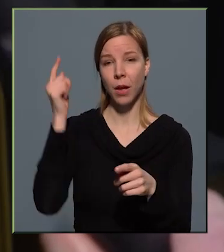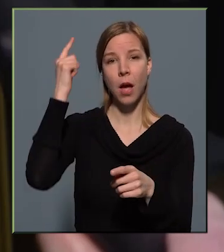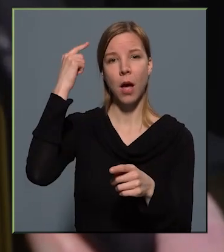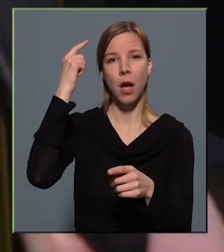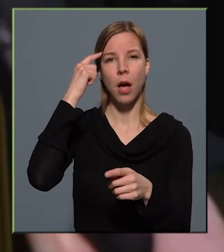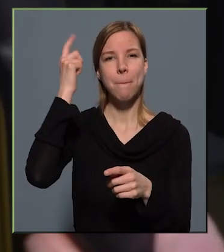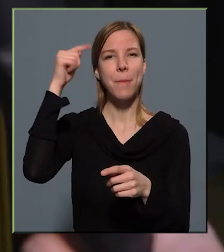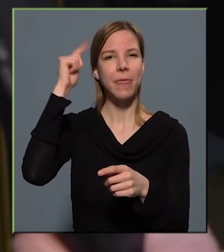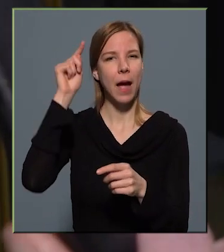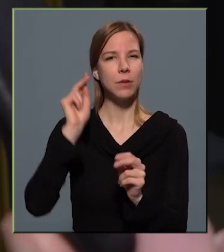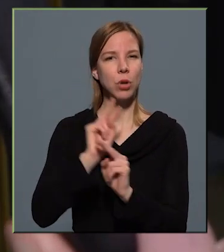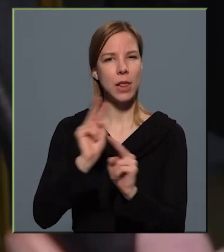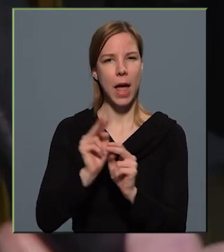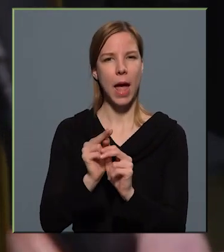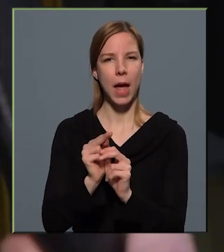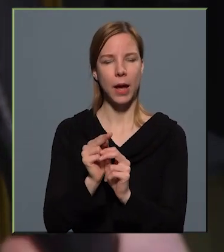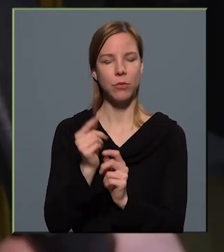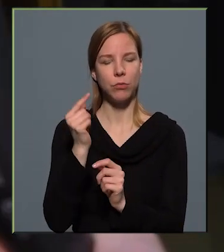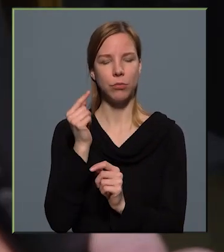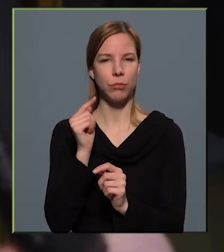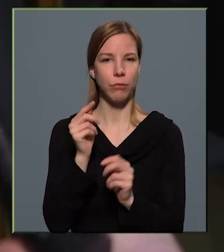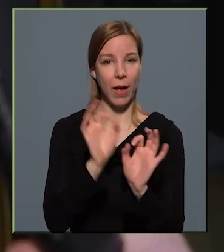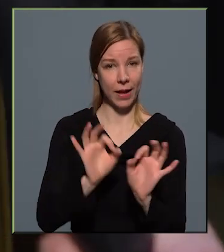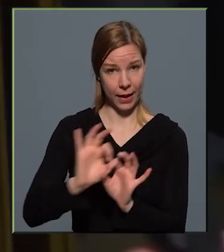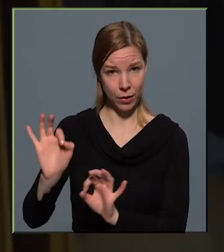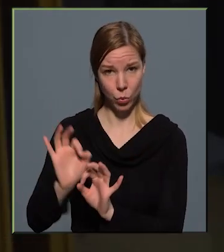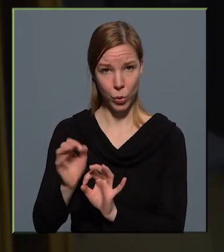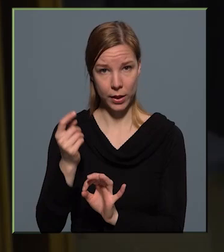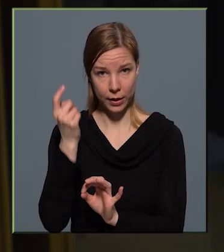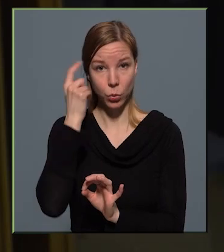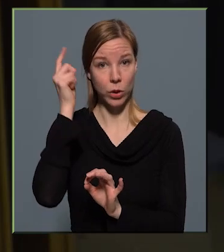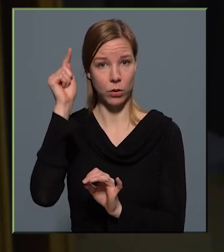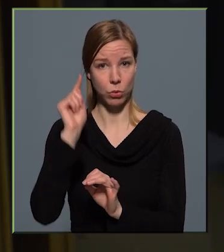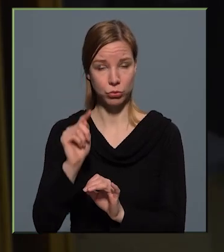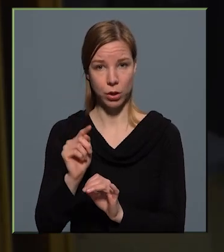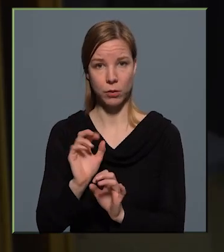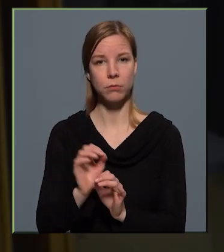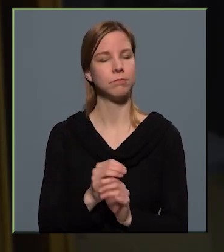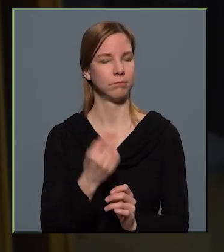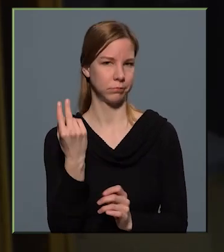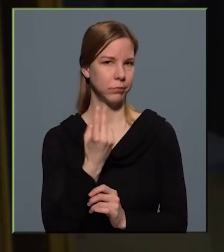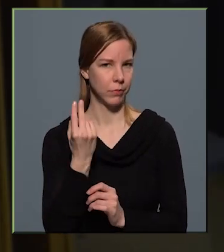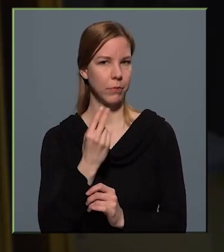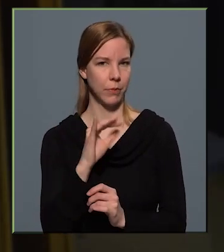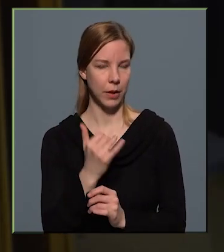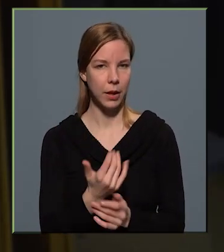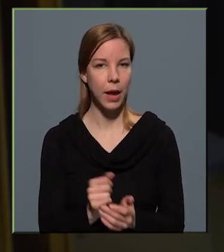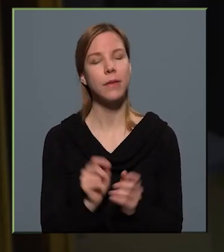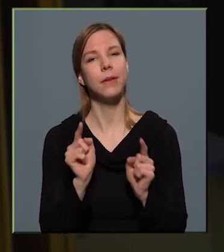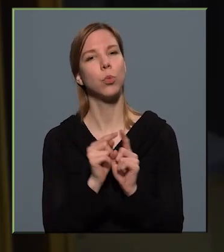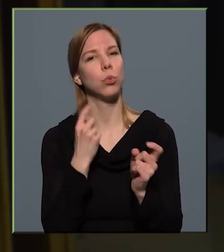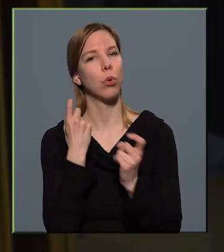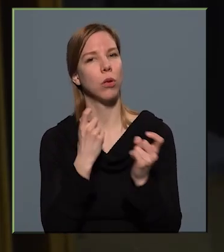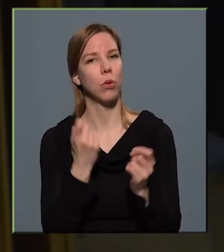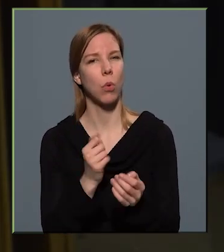távra lehet-e tudatosan készülni, illetve ha igen, akkor hogy? Abszolút. Én úgy gondolom, hogy